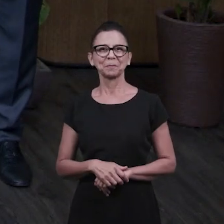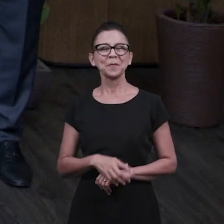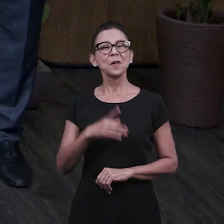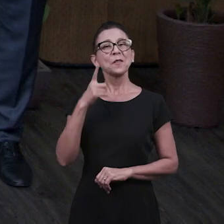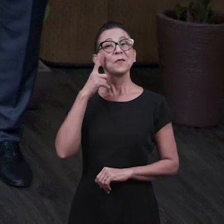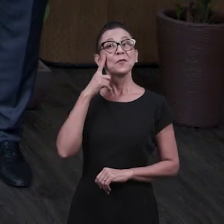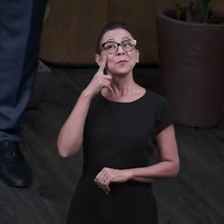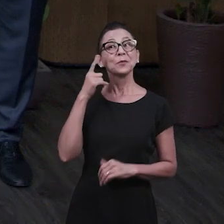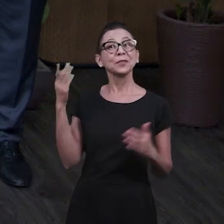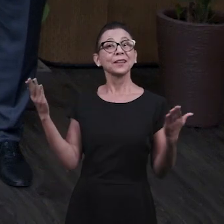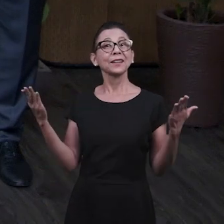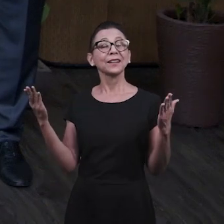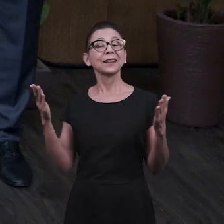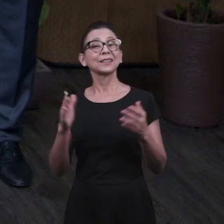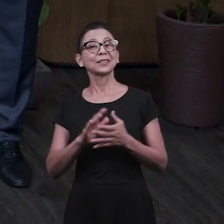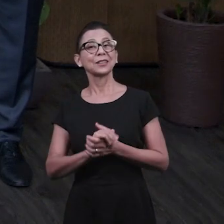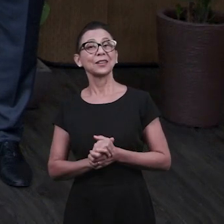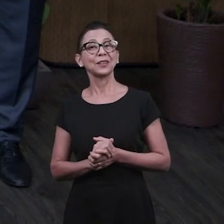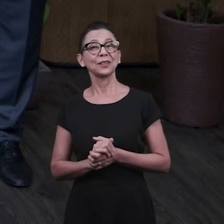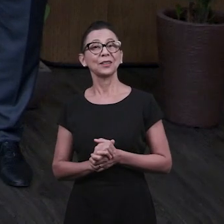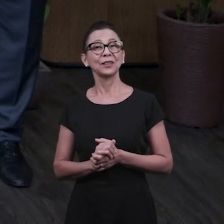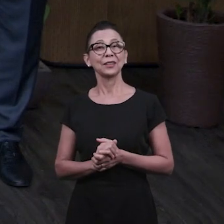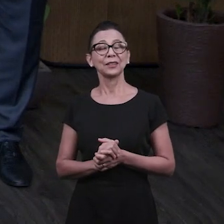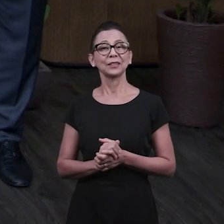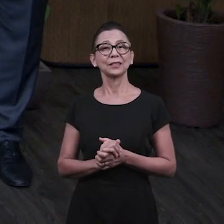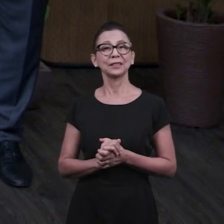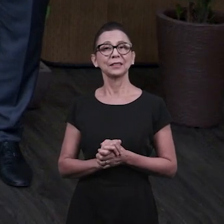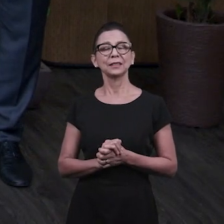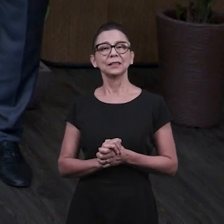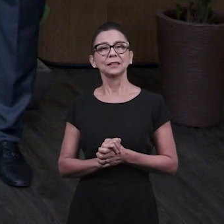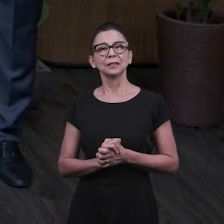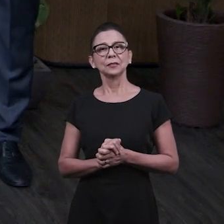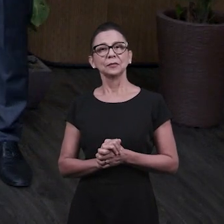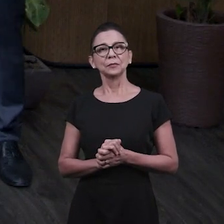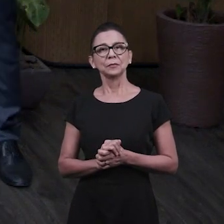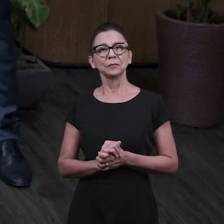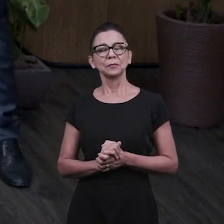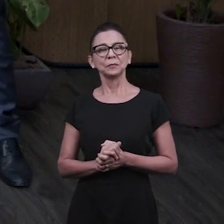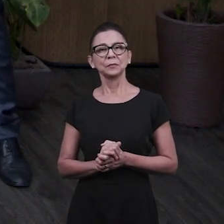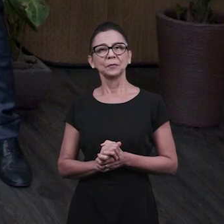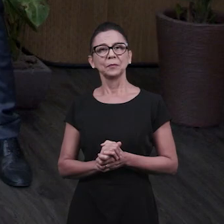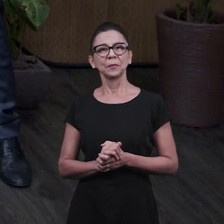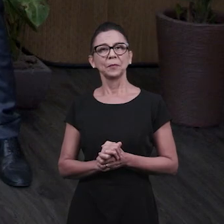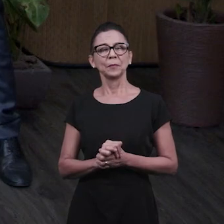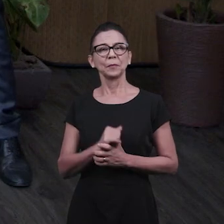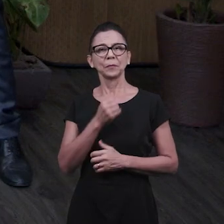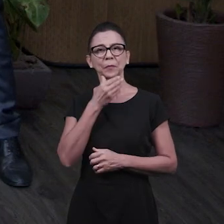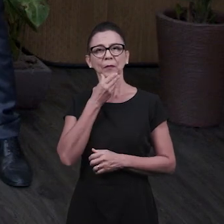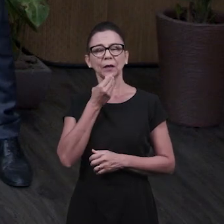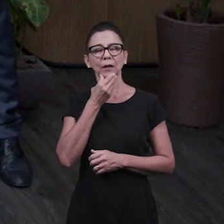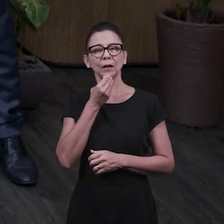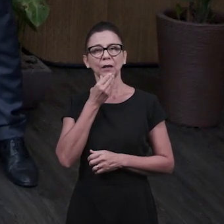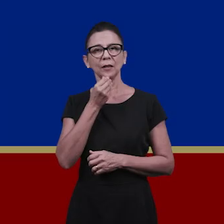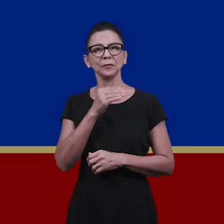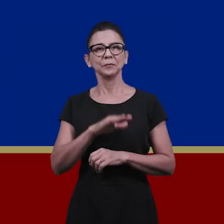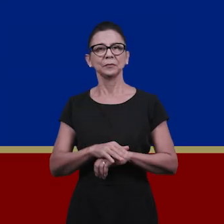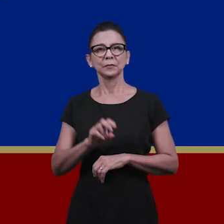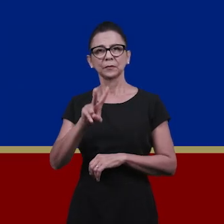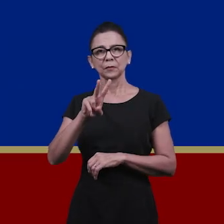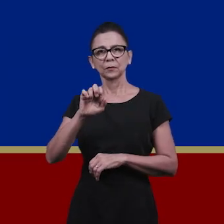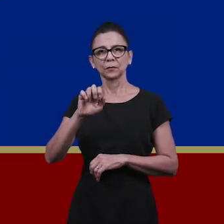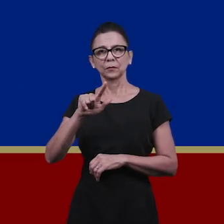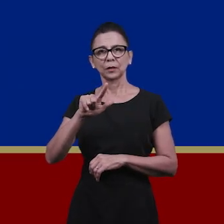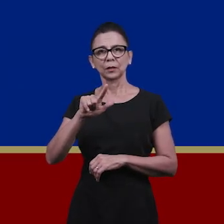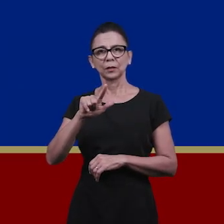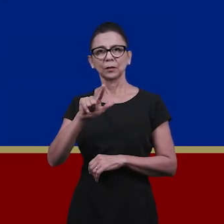nous allons citer un message qui a été envoyé pour Thaïs de Campina Grande, Paraíba, qui nous a